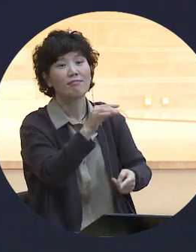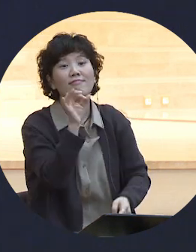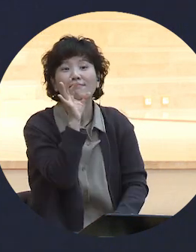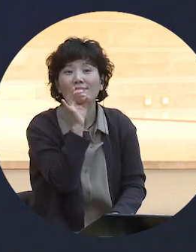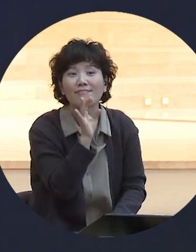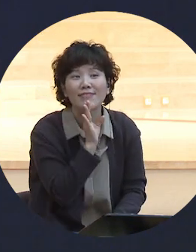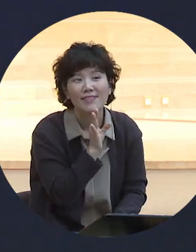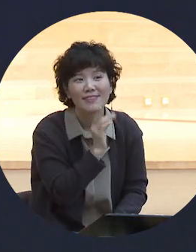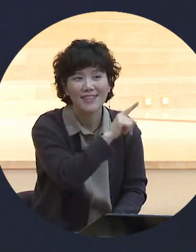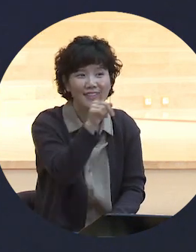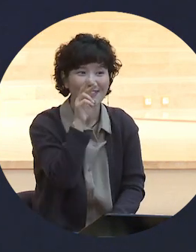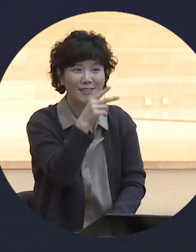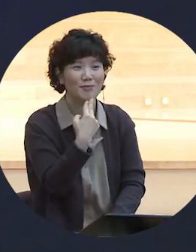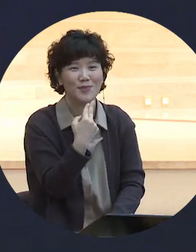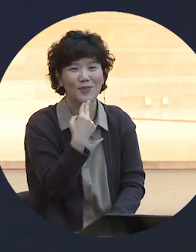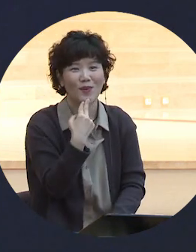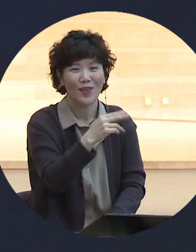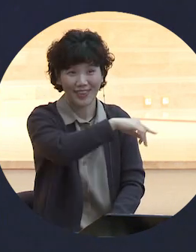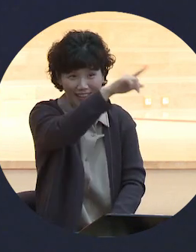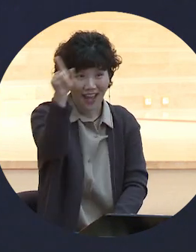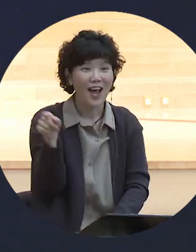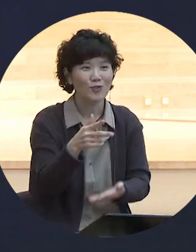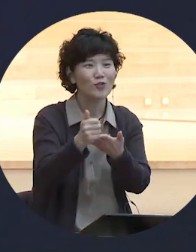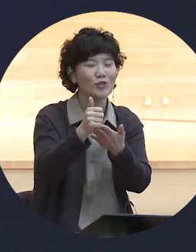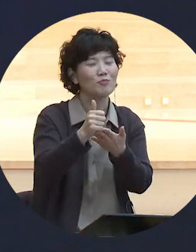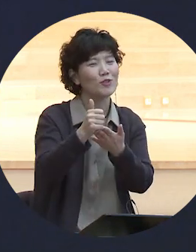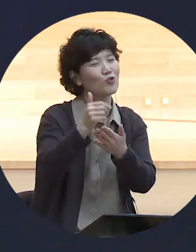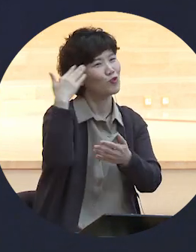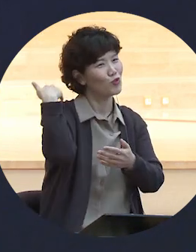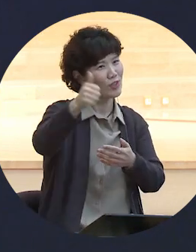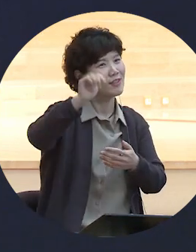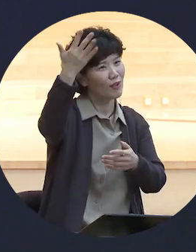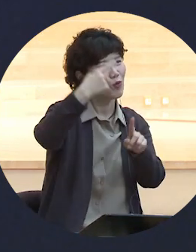가운데 없겠죠. 주님이 주인 되시는 교회. 뭐